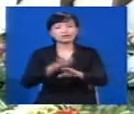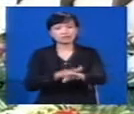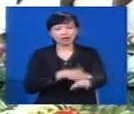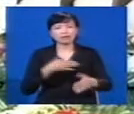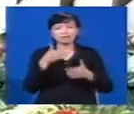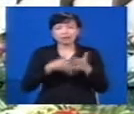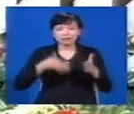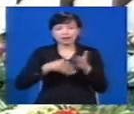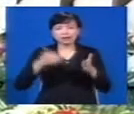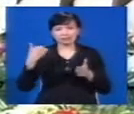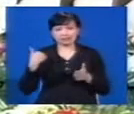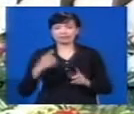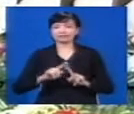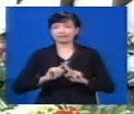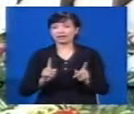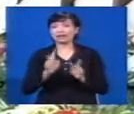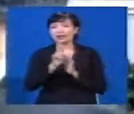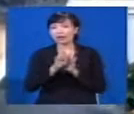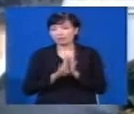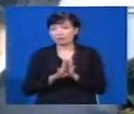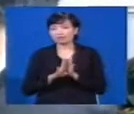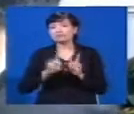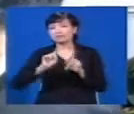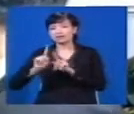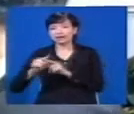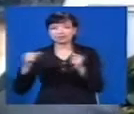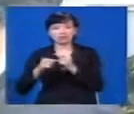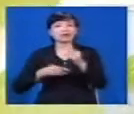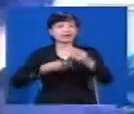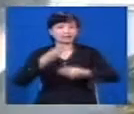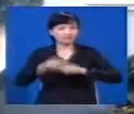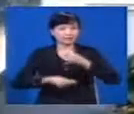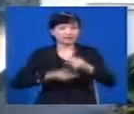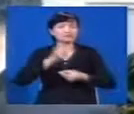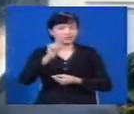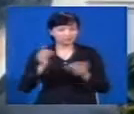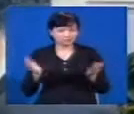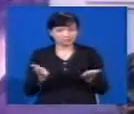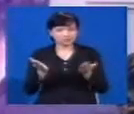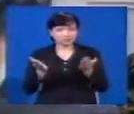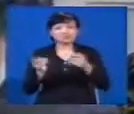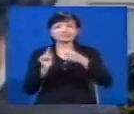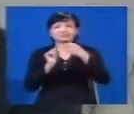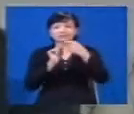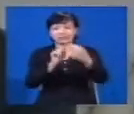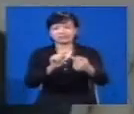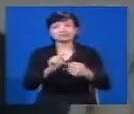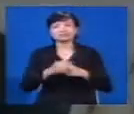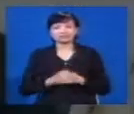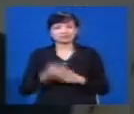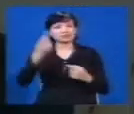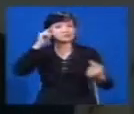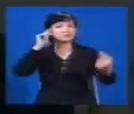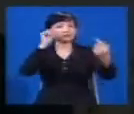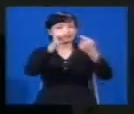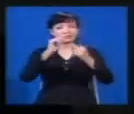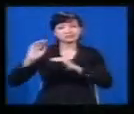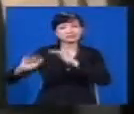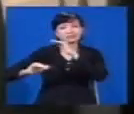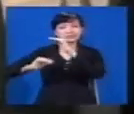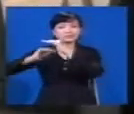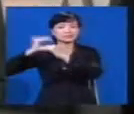ำบากอยู่แต่ระบบการค้าผู้ภาคียังต้องได้รับการส่งเสริมต่อไปด้านเป้าหมายการพัฒนาอย่างยั่งยืน